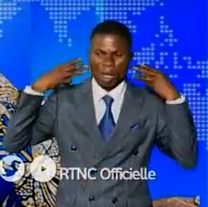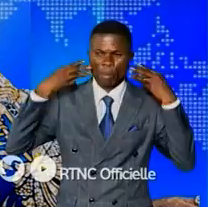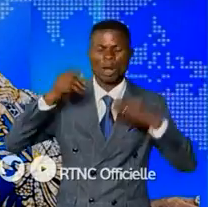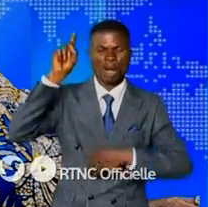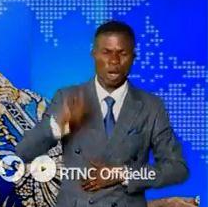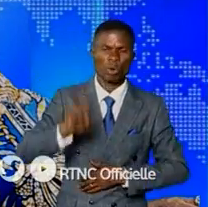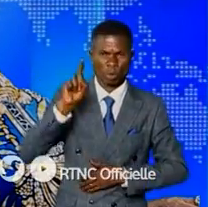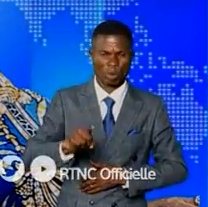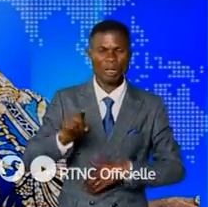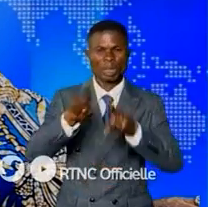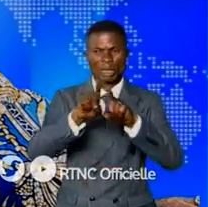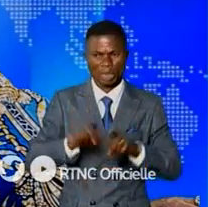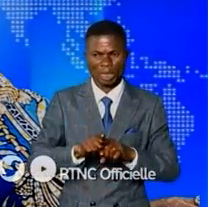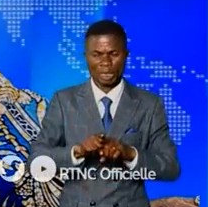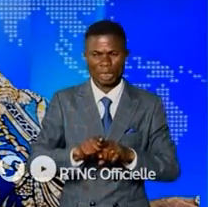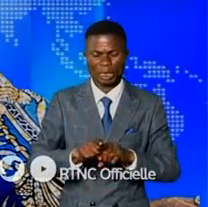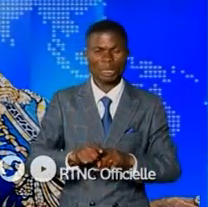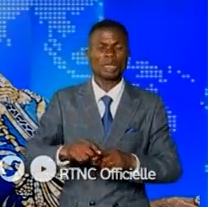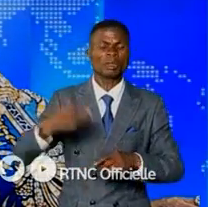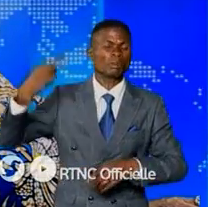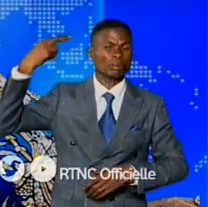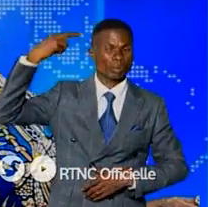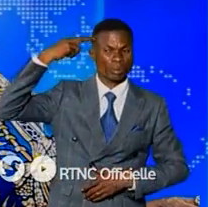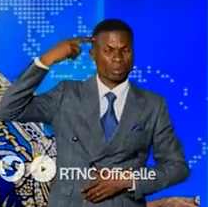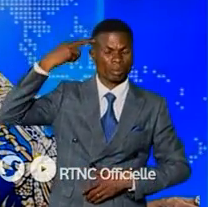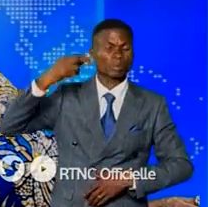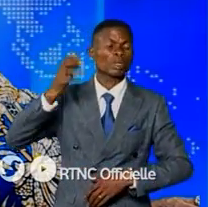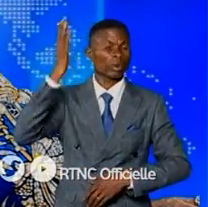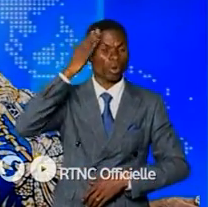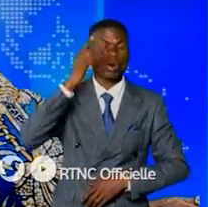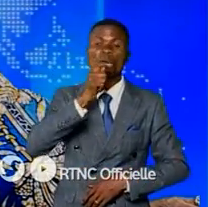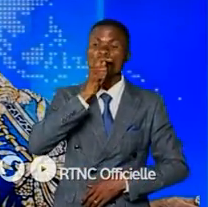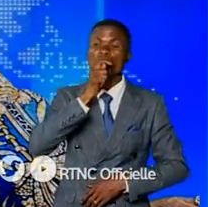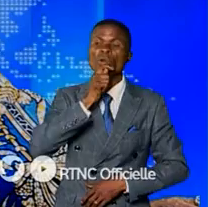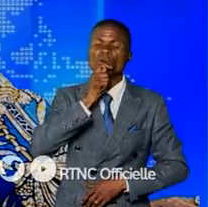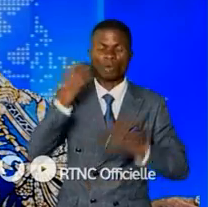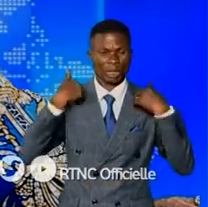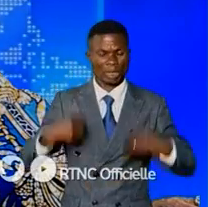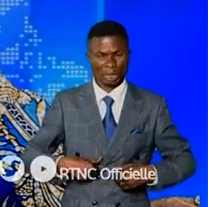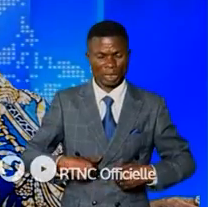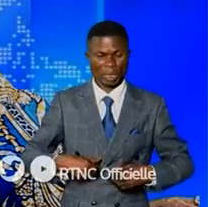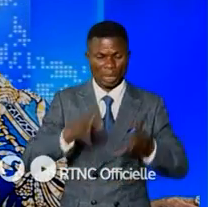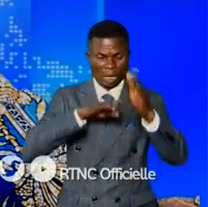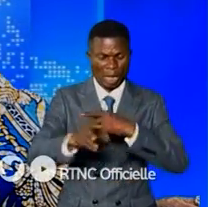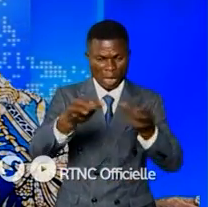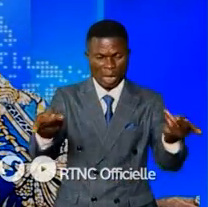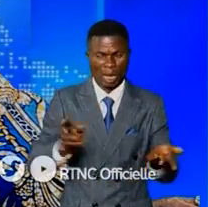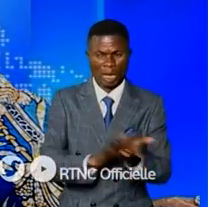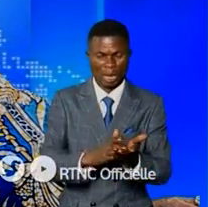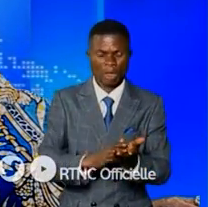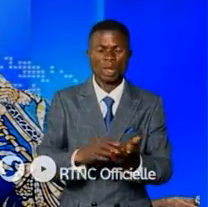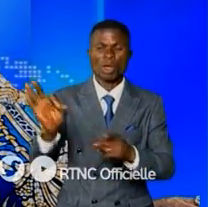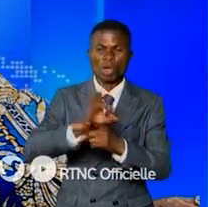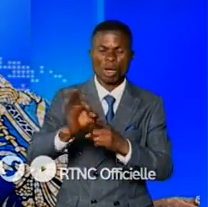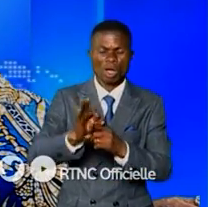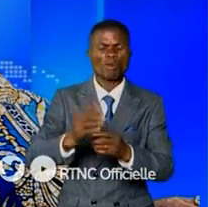obligatoire de masque, la prise de la température à l'entrée des bâtiments et ou des auditoires de l'établissement, la répartition des